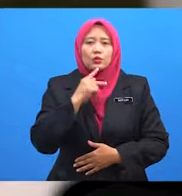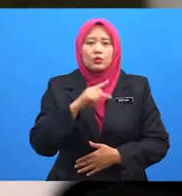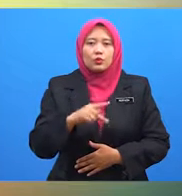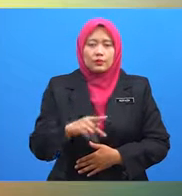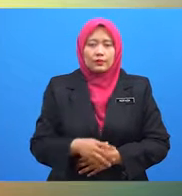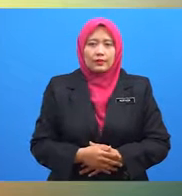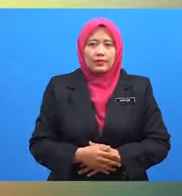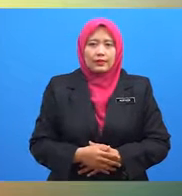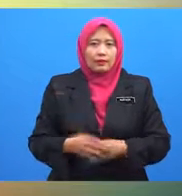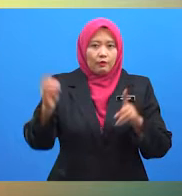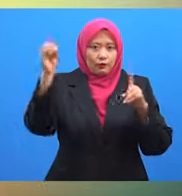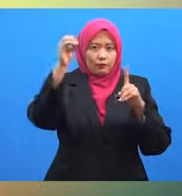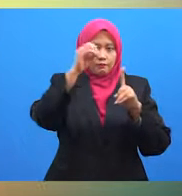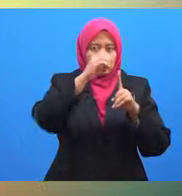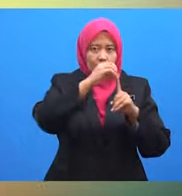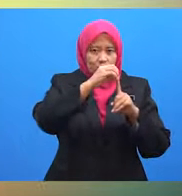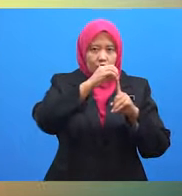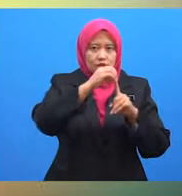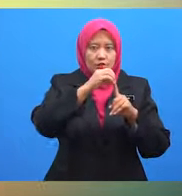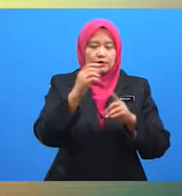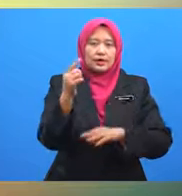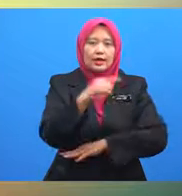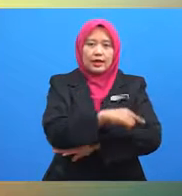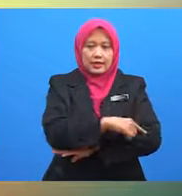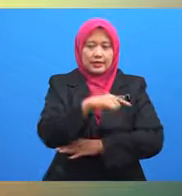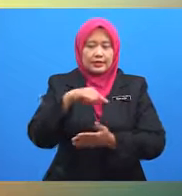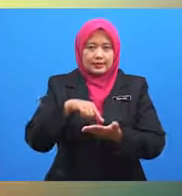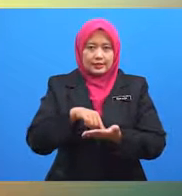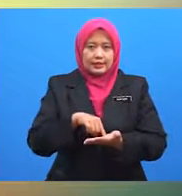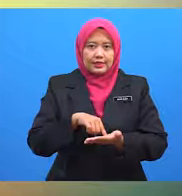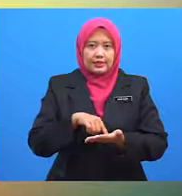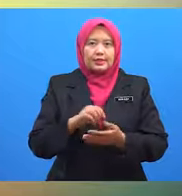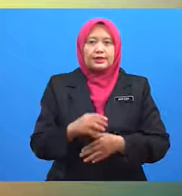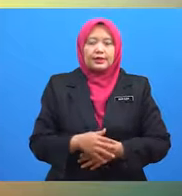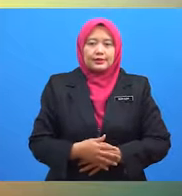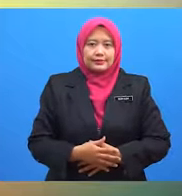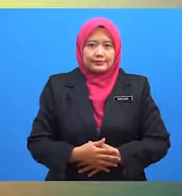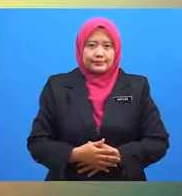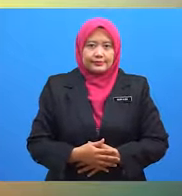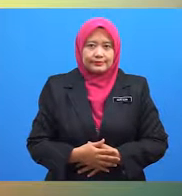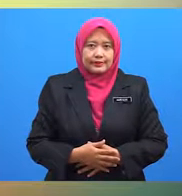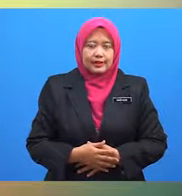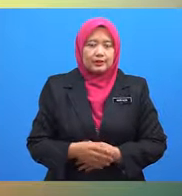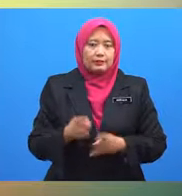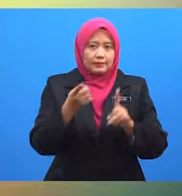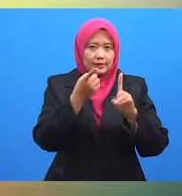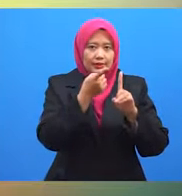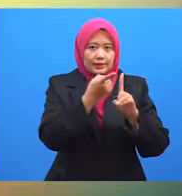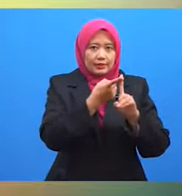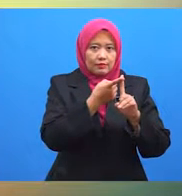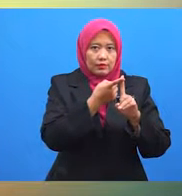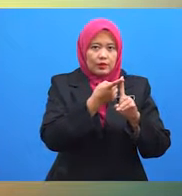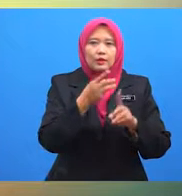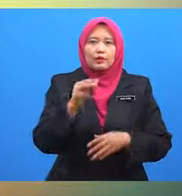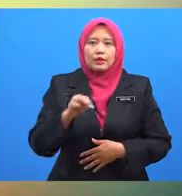peroleh sebagai objektif pembelajaran kita pada hari ini? Pertama, pelajar